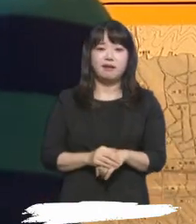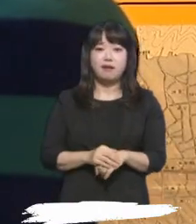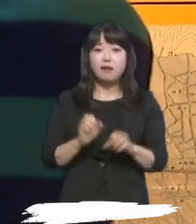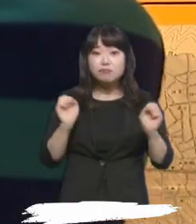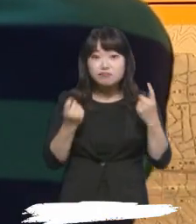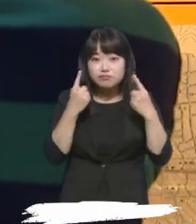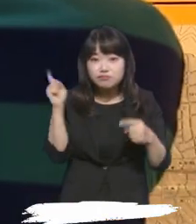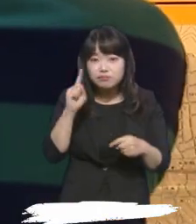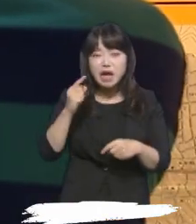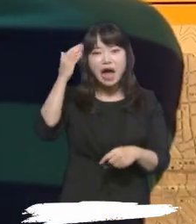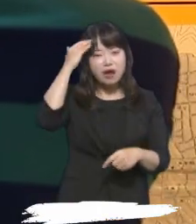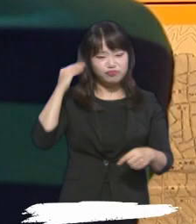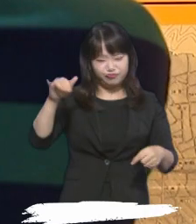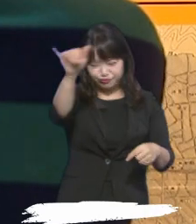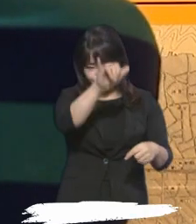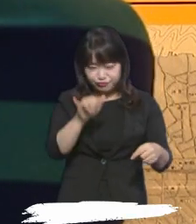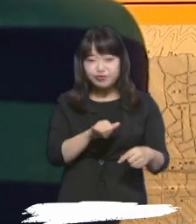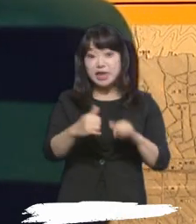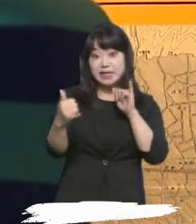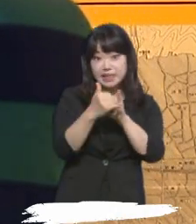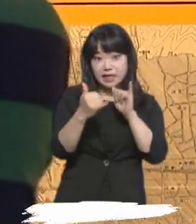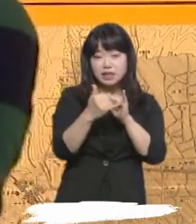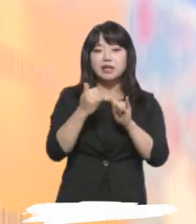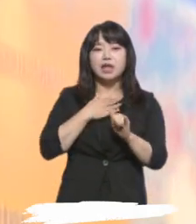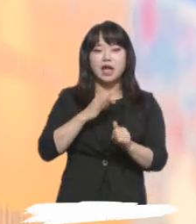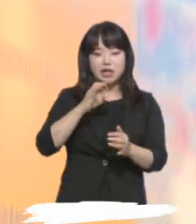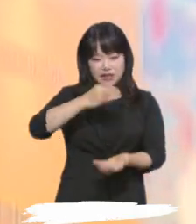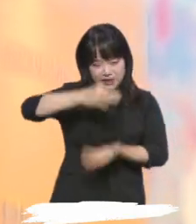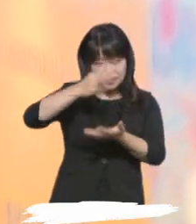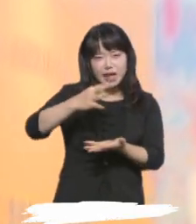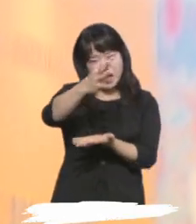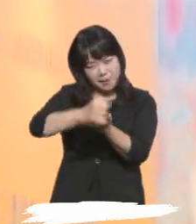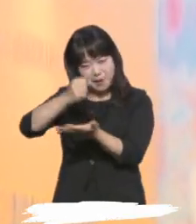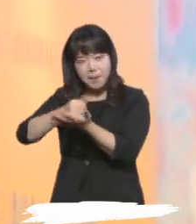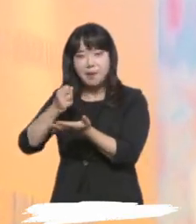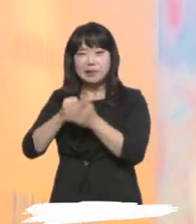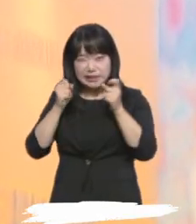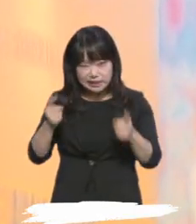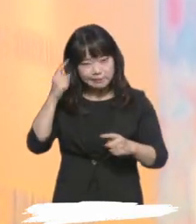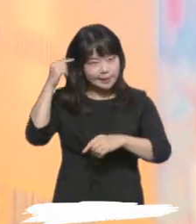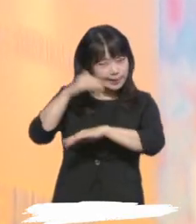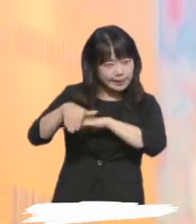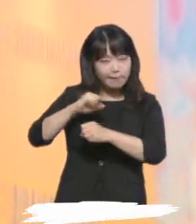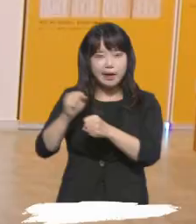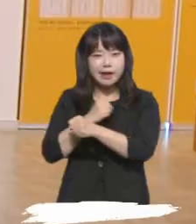동시에 한반도에서 벌어지는 전쟁을 자본 확보, 수탈의 기회로 여겼습니다.